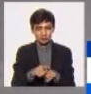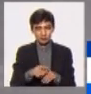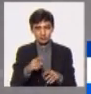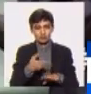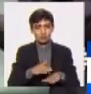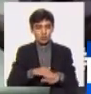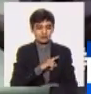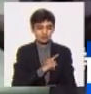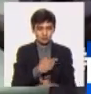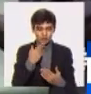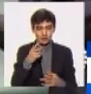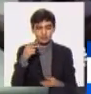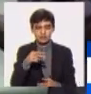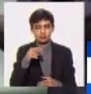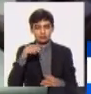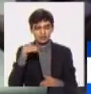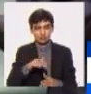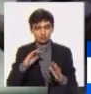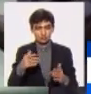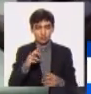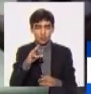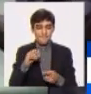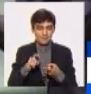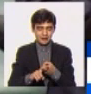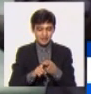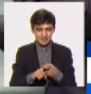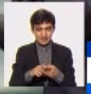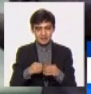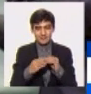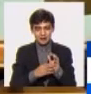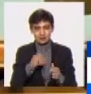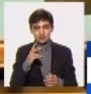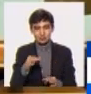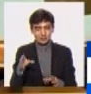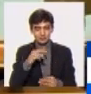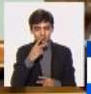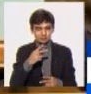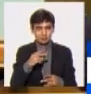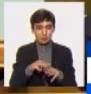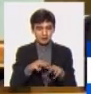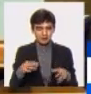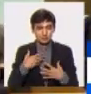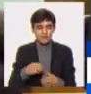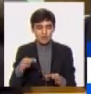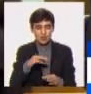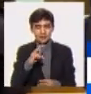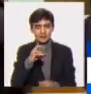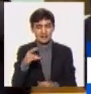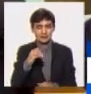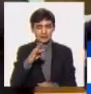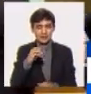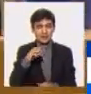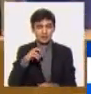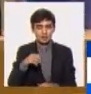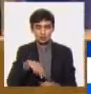самая тяжелая. Более 2000 случаев COVID-19. Но напряжение, видимо, достигло апогея. Министр здравоохранения Нидерландов упал